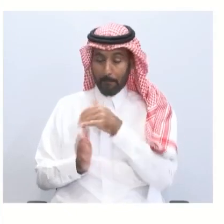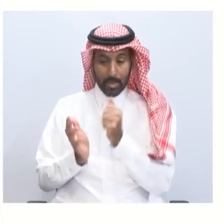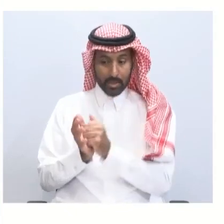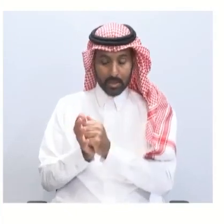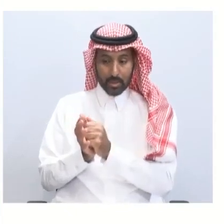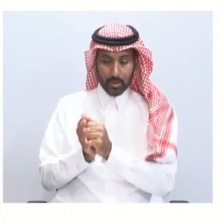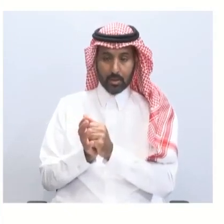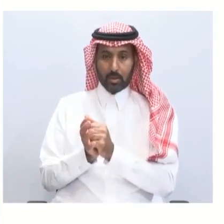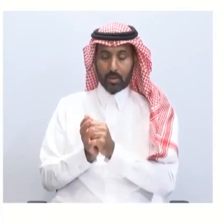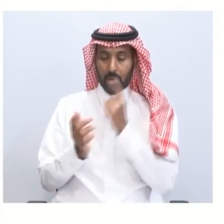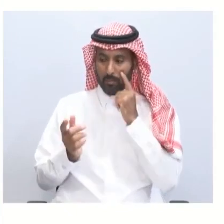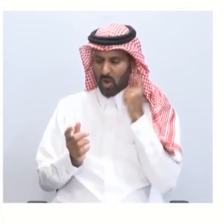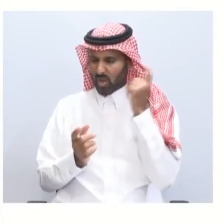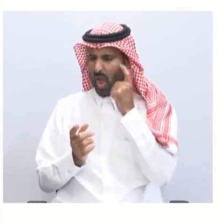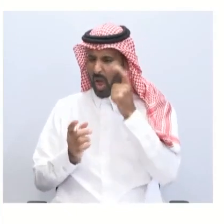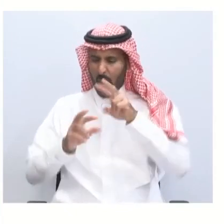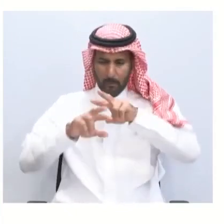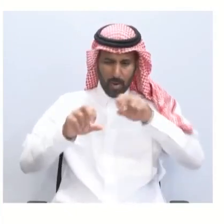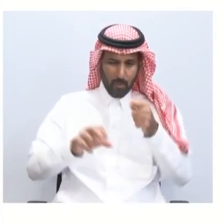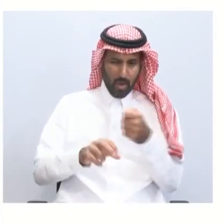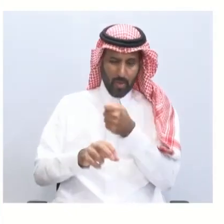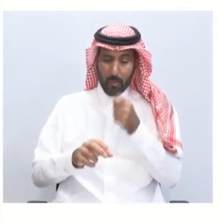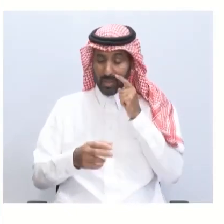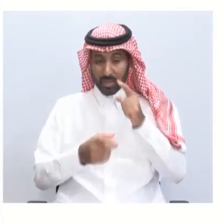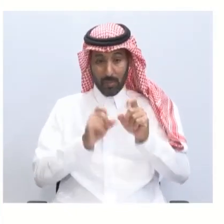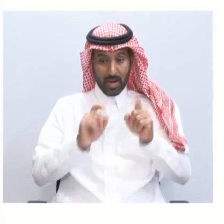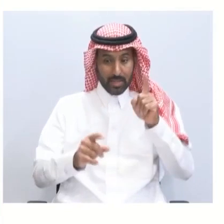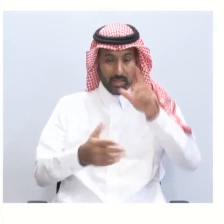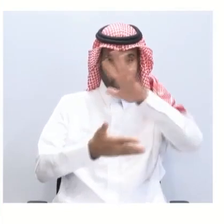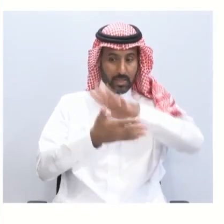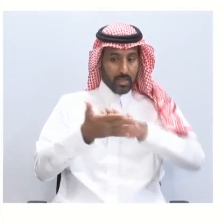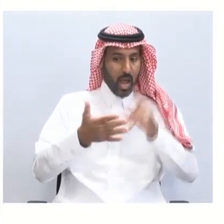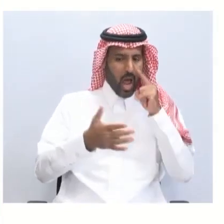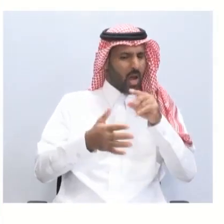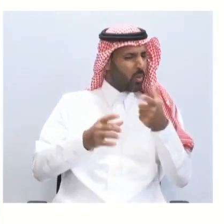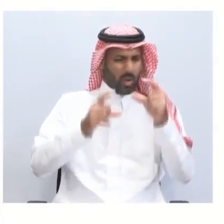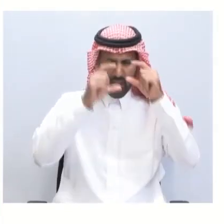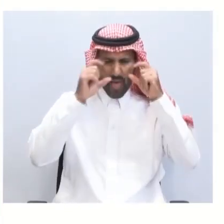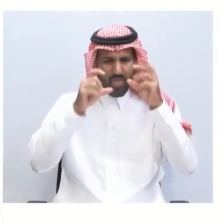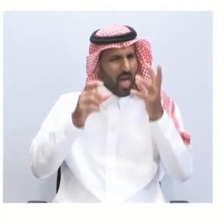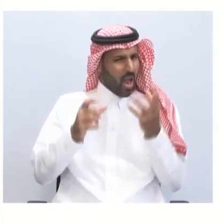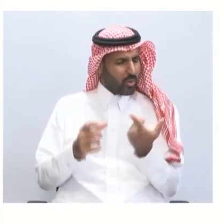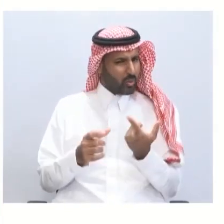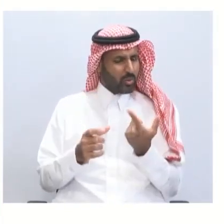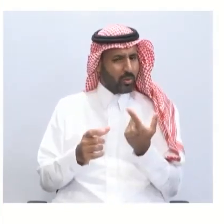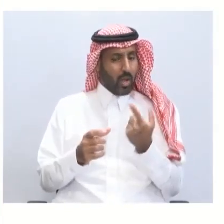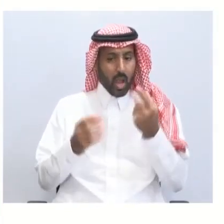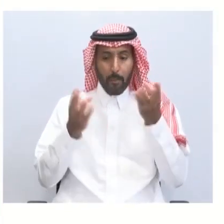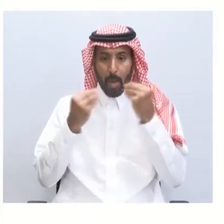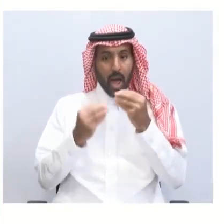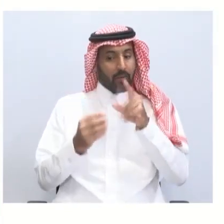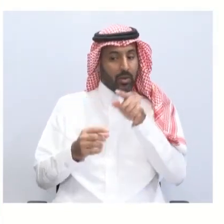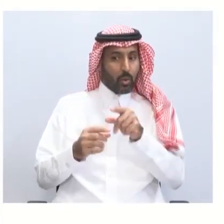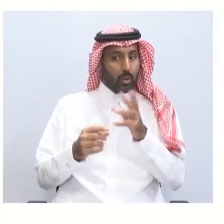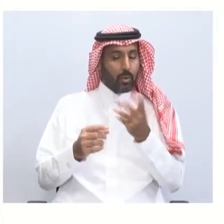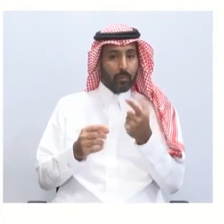المنزل بدا بالبحث عبر شبكه الانترنت عن هذه النظاره لمعرفه كل